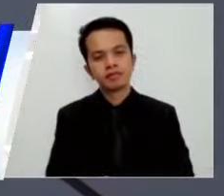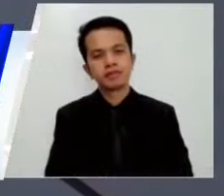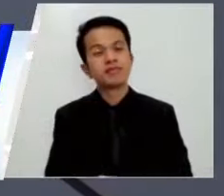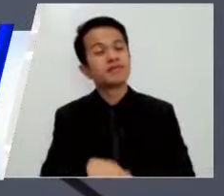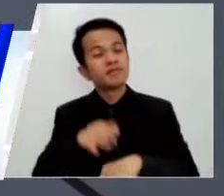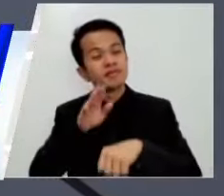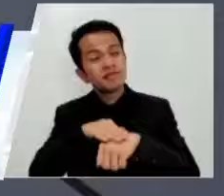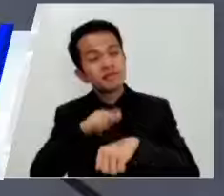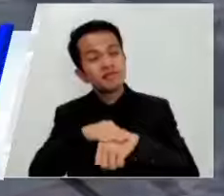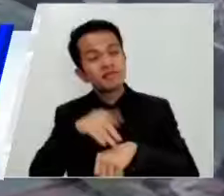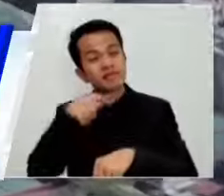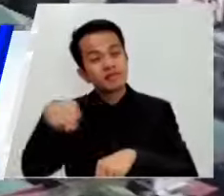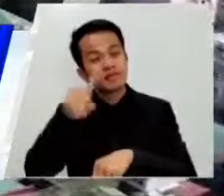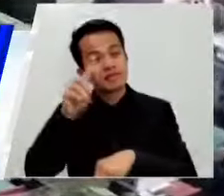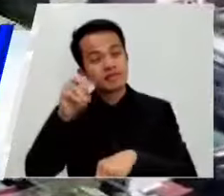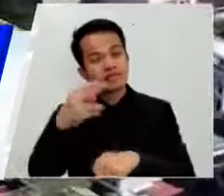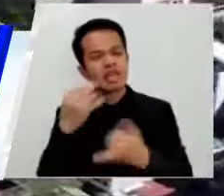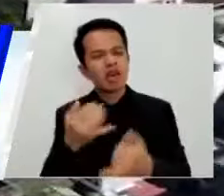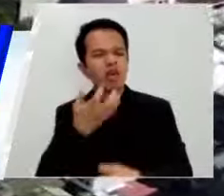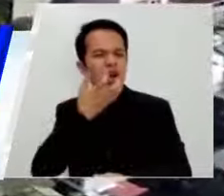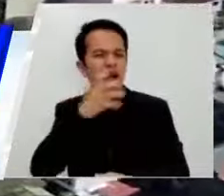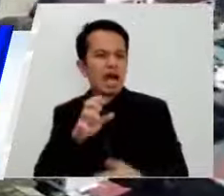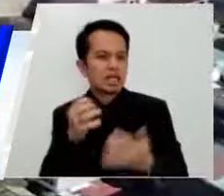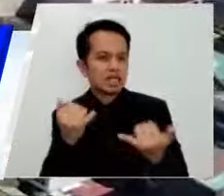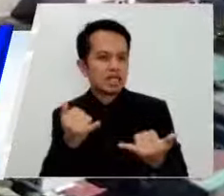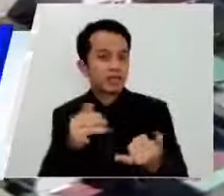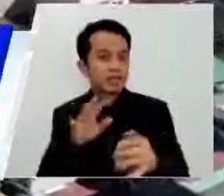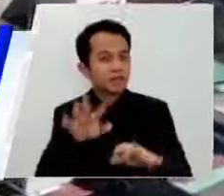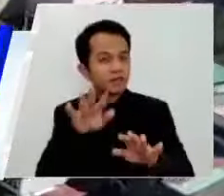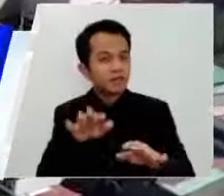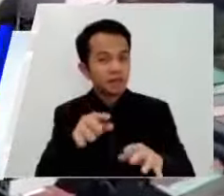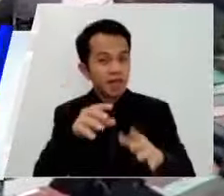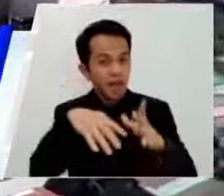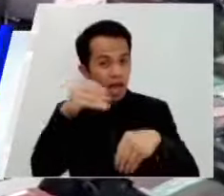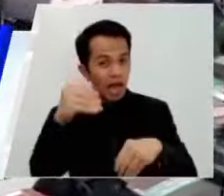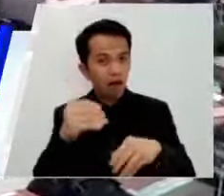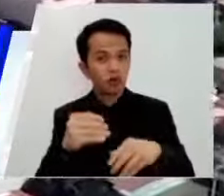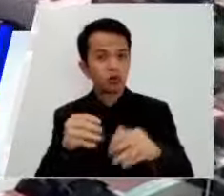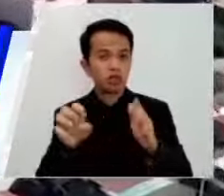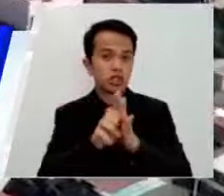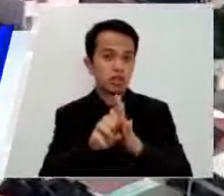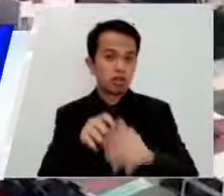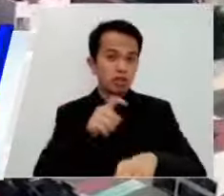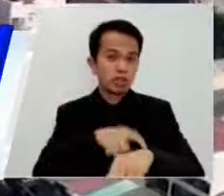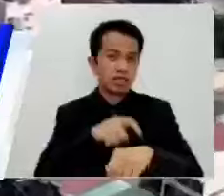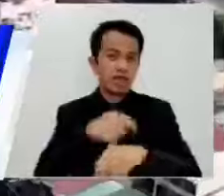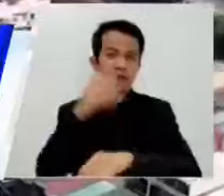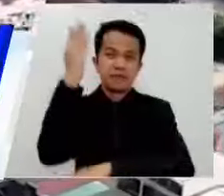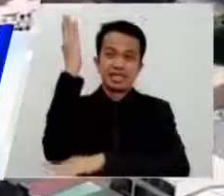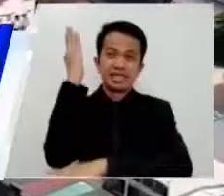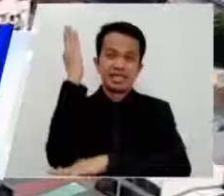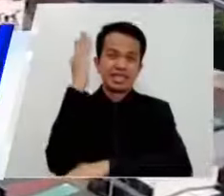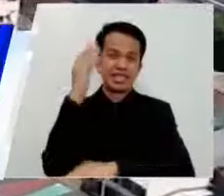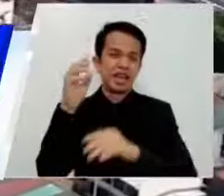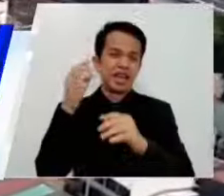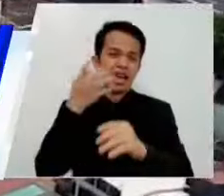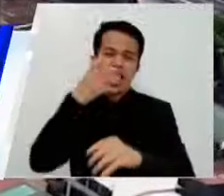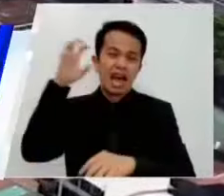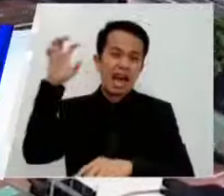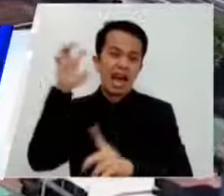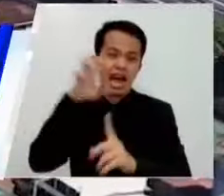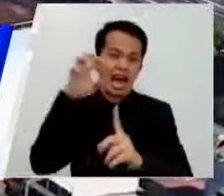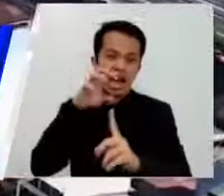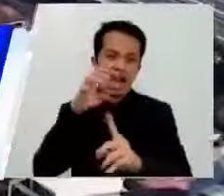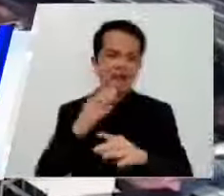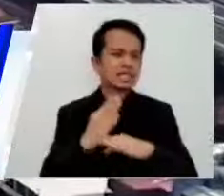DOH ngayong sobrang init. Iwasang lumabas, lalo sa mga oras na matindi ang sikat ng araw, uminom ng maraming